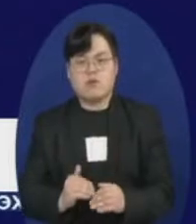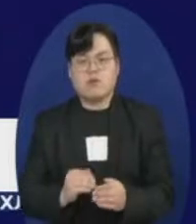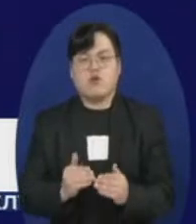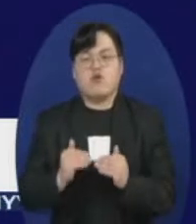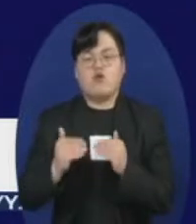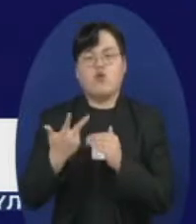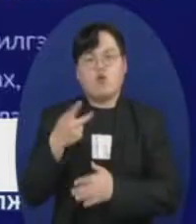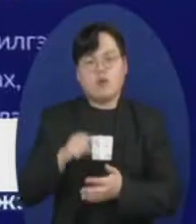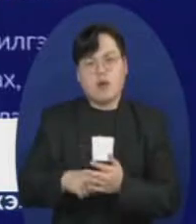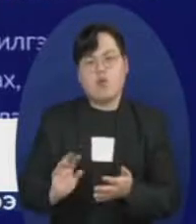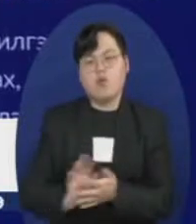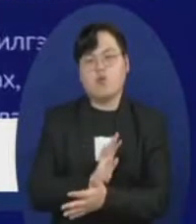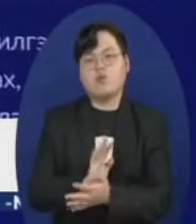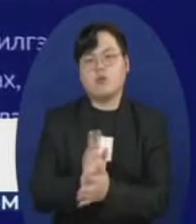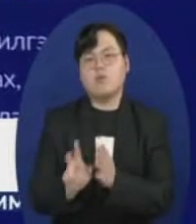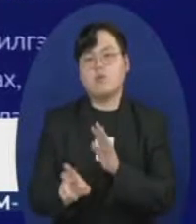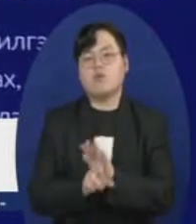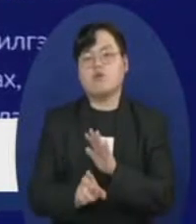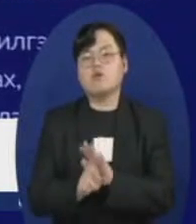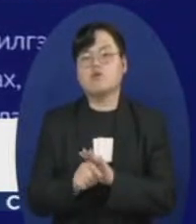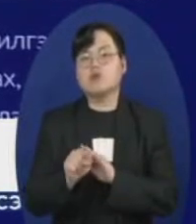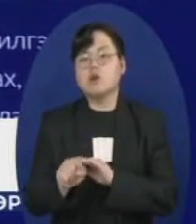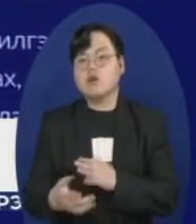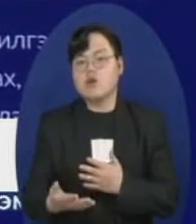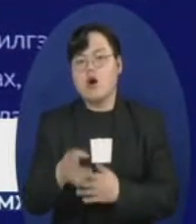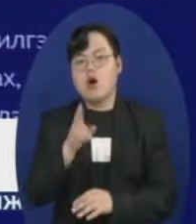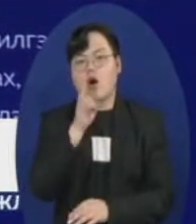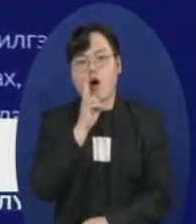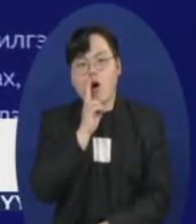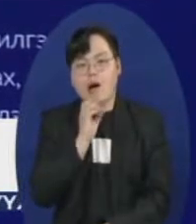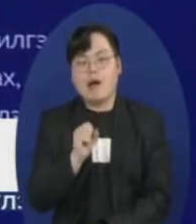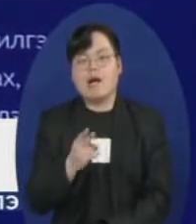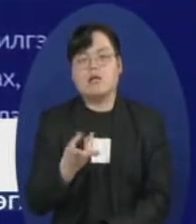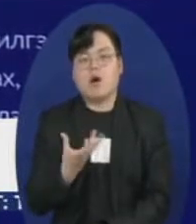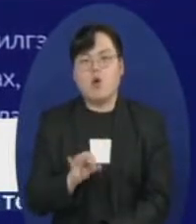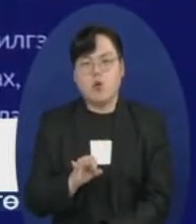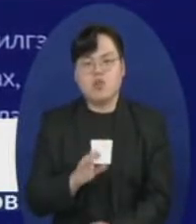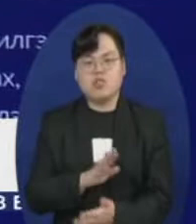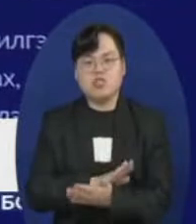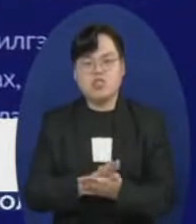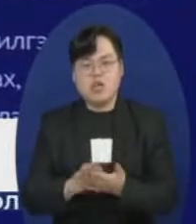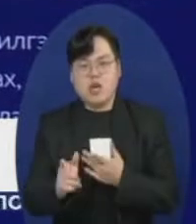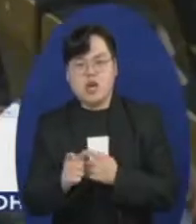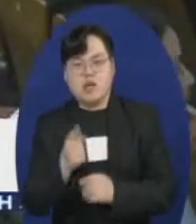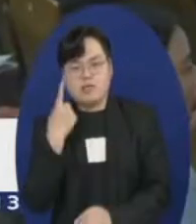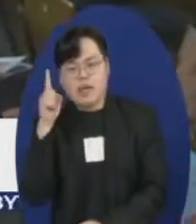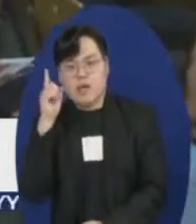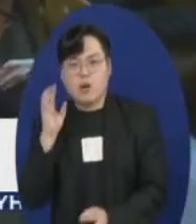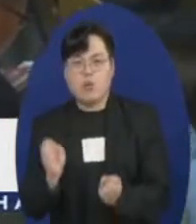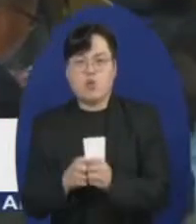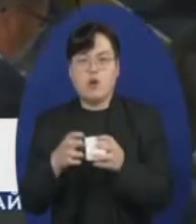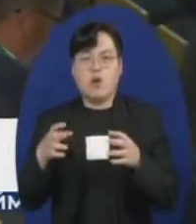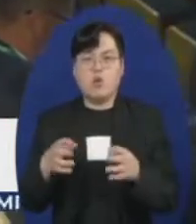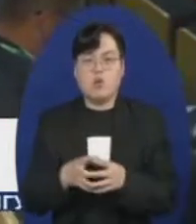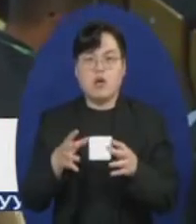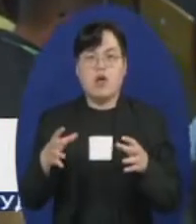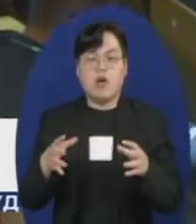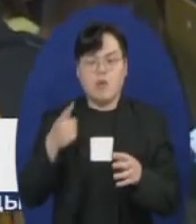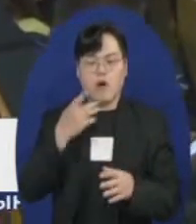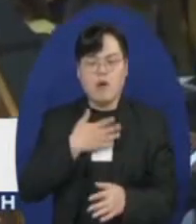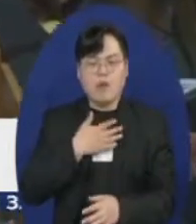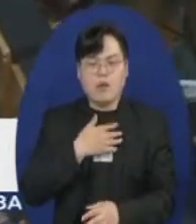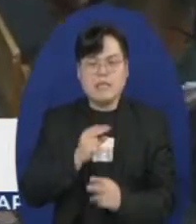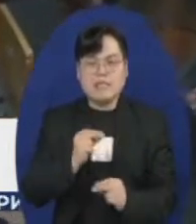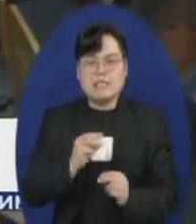ийм бодлого үр дүнгүй байна. Ийм байдлаар хүнс хөдөө аж ахуйн салбарт инновац нэвтрүүлснээр хүнсний аюулгүй байдал хангамжийн